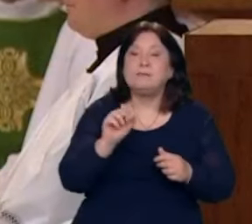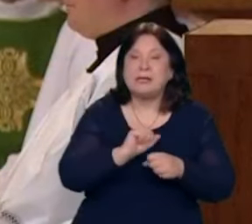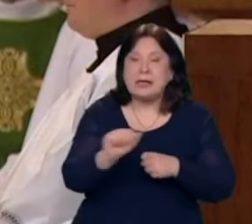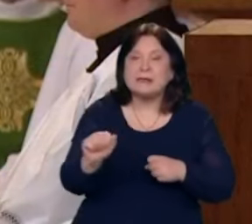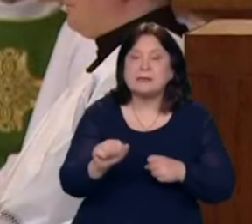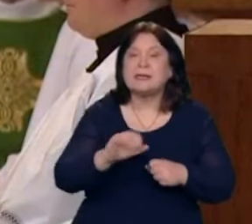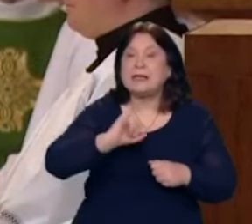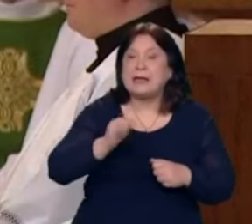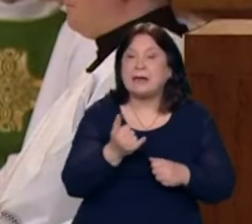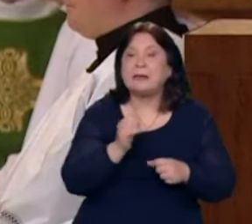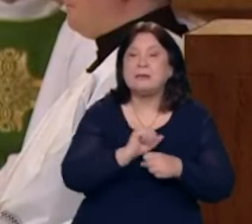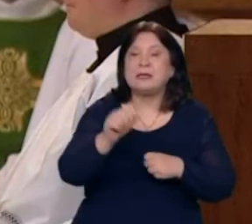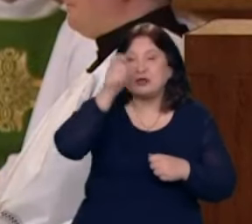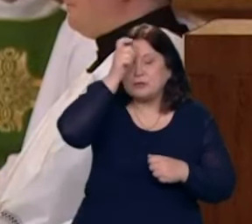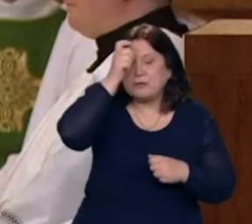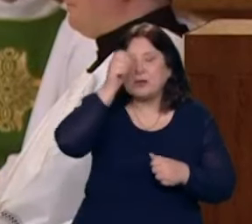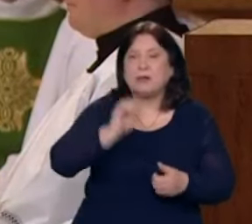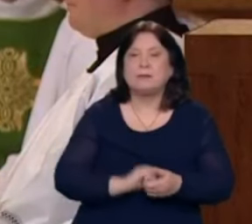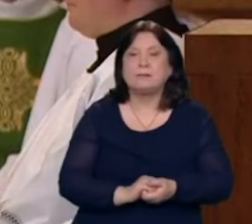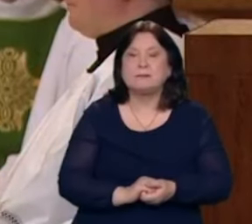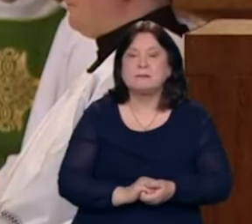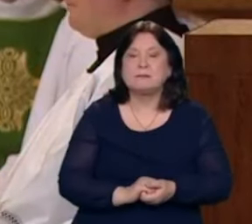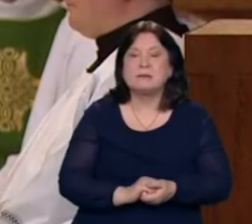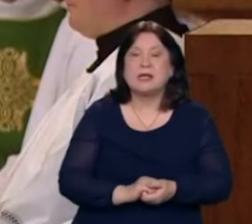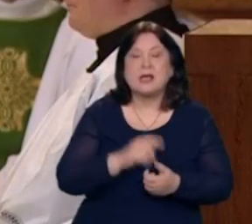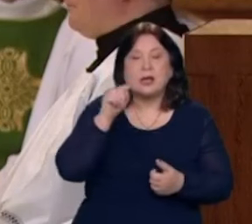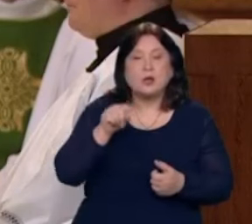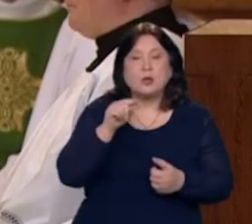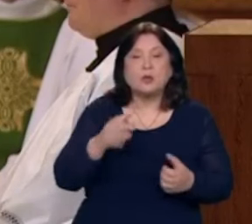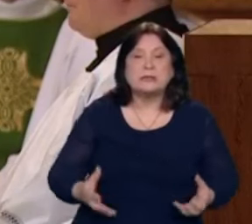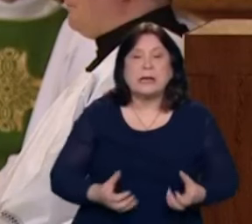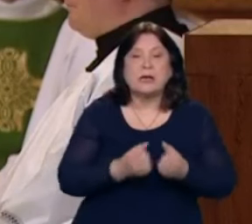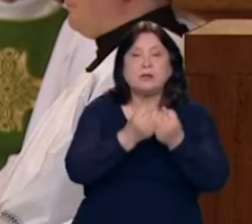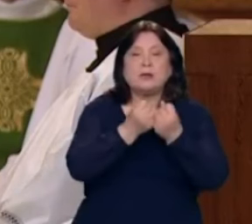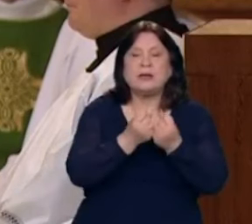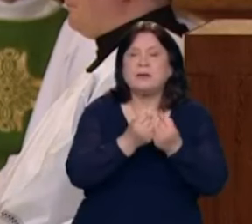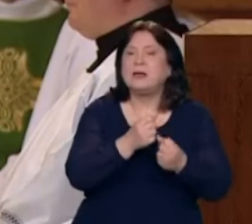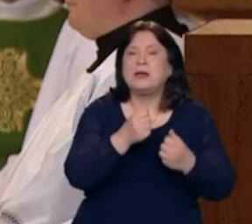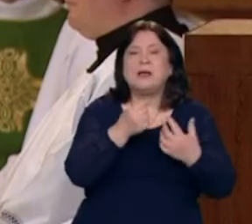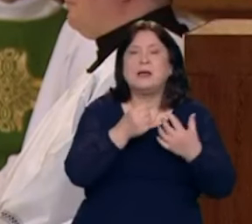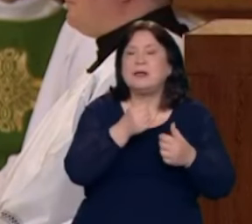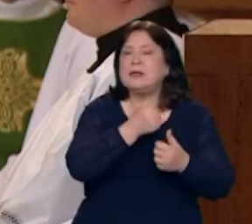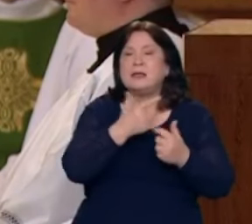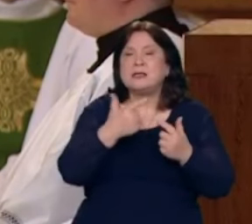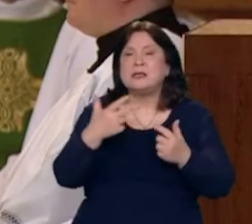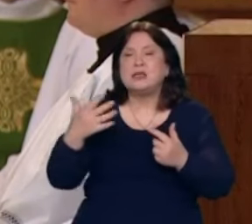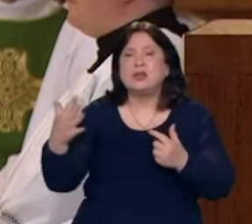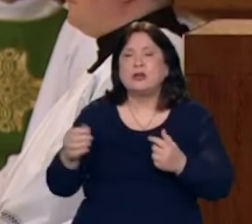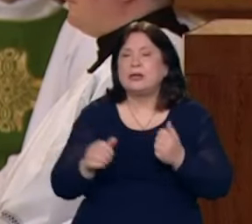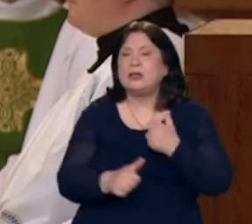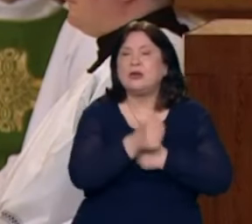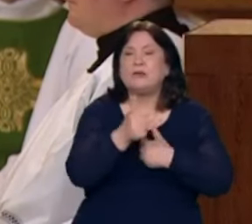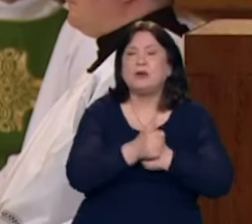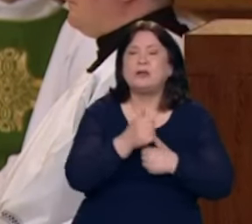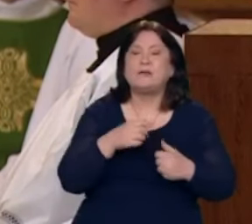i jaki jest znajdujemy na to niezliczone dowody w dziejach